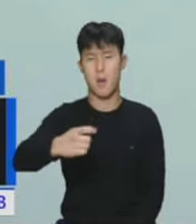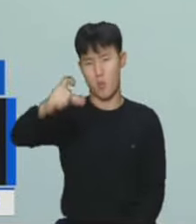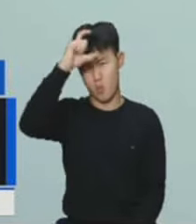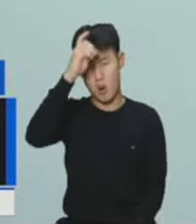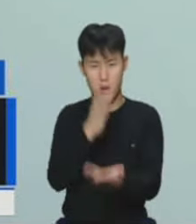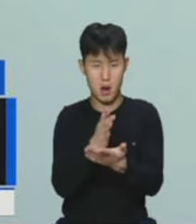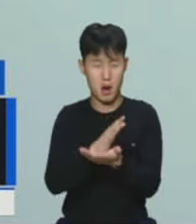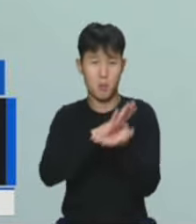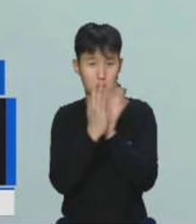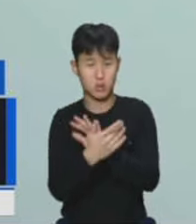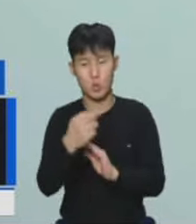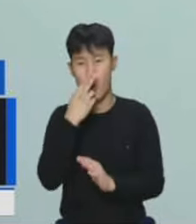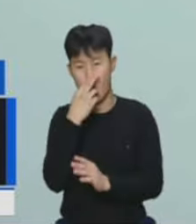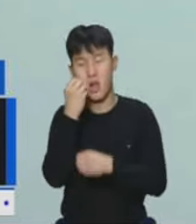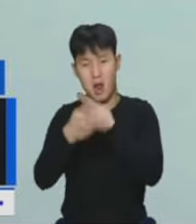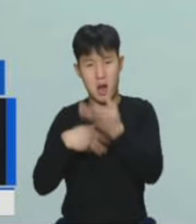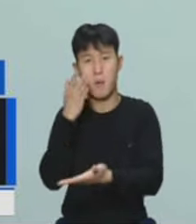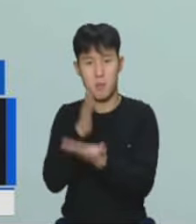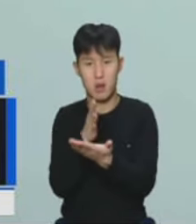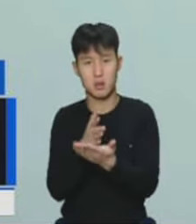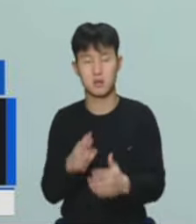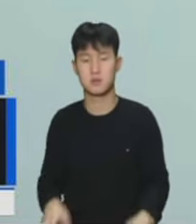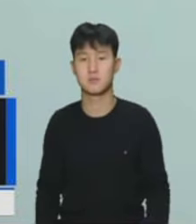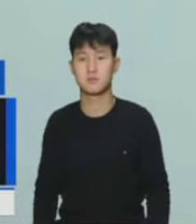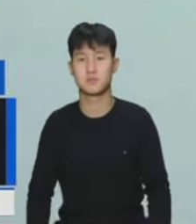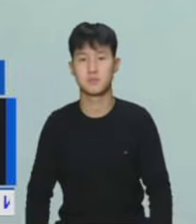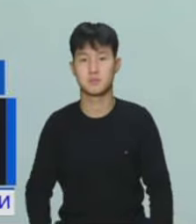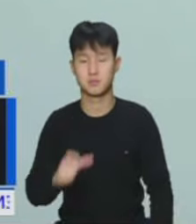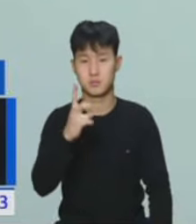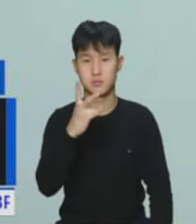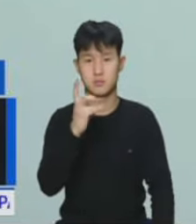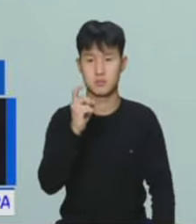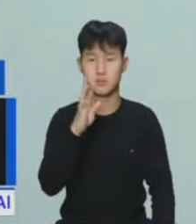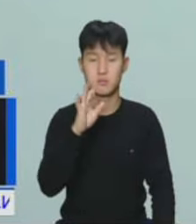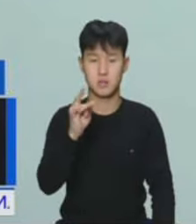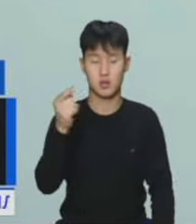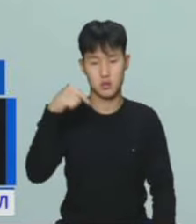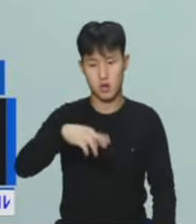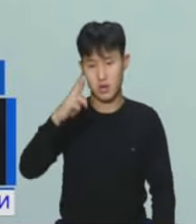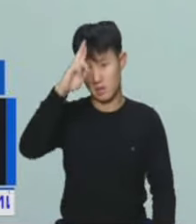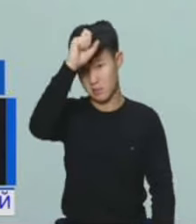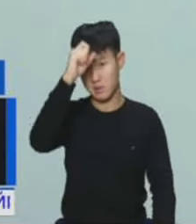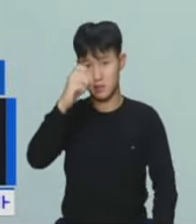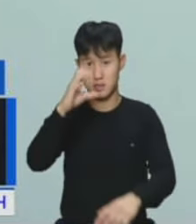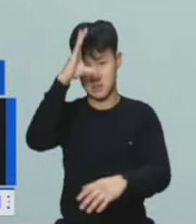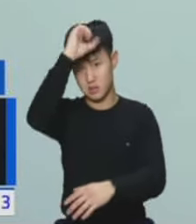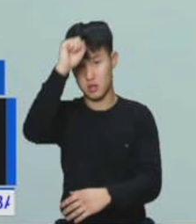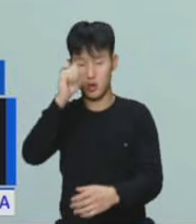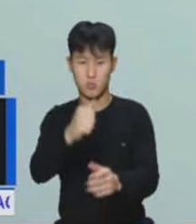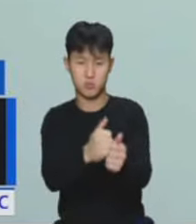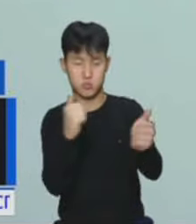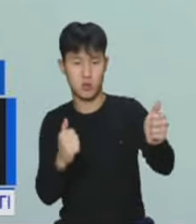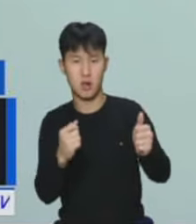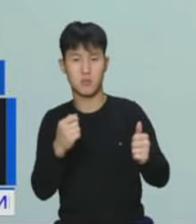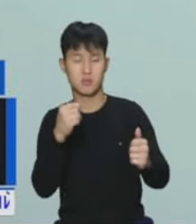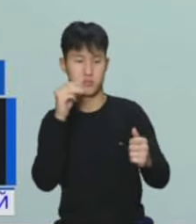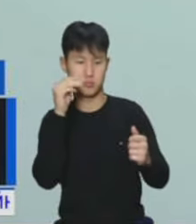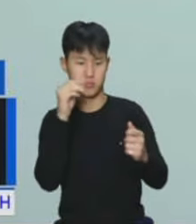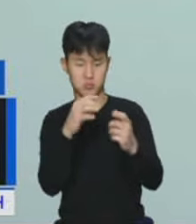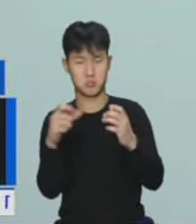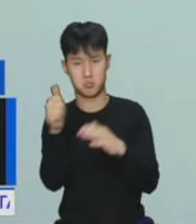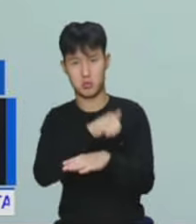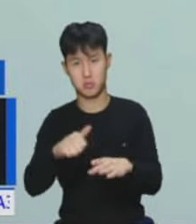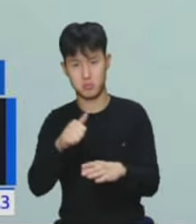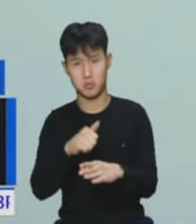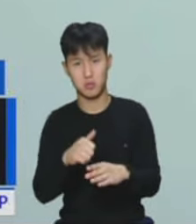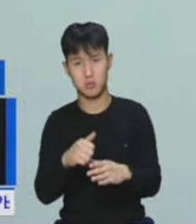яана гэсэн үг байхгүй юу? Бүр энэ нэгээр бол одоо инквайр доо яамны сайдаас огцрох хангалттай шалтгаан. Гэхдээ би энийгээ